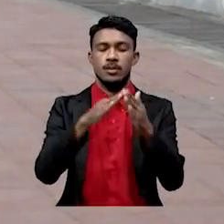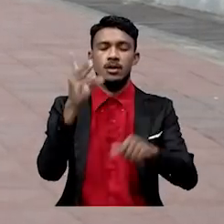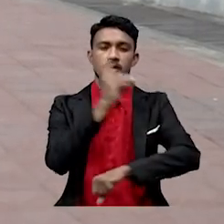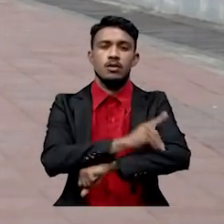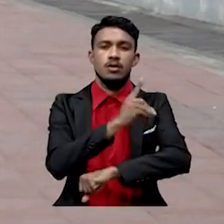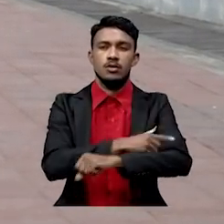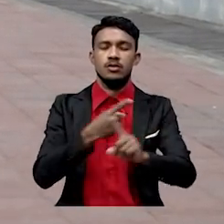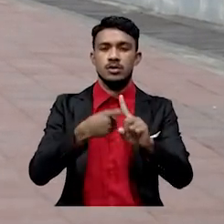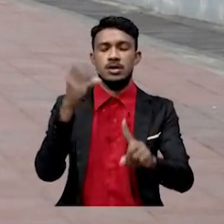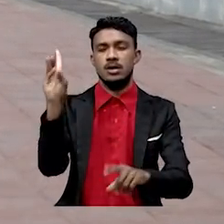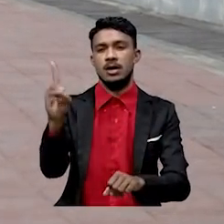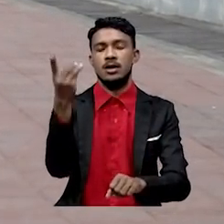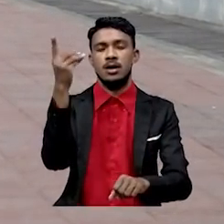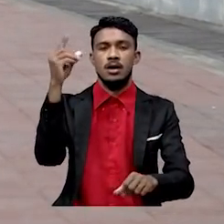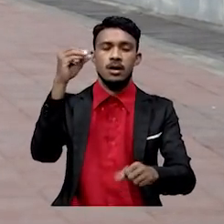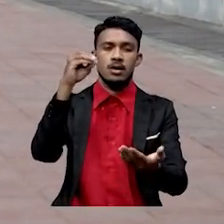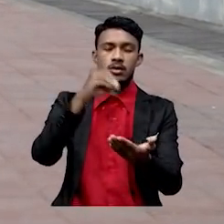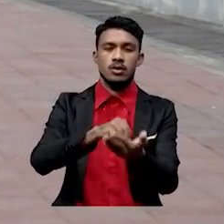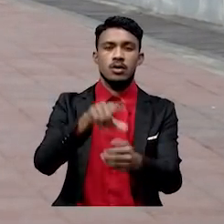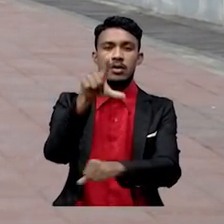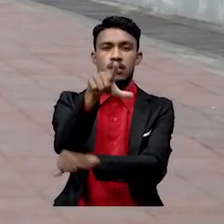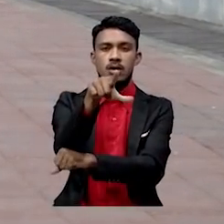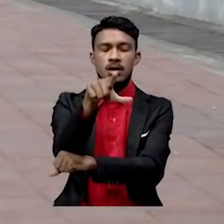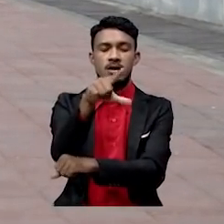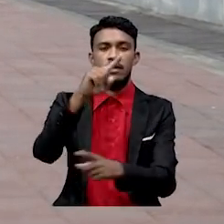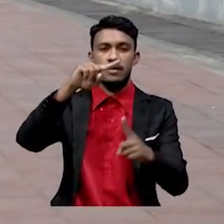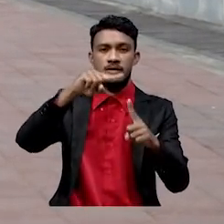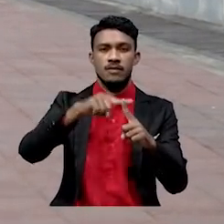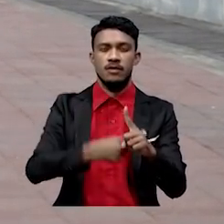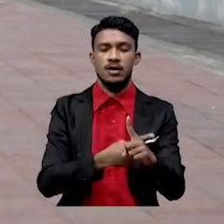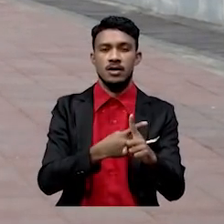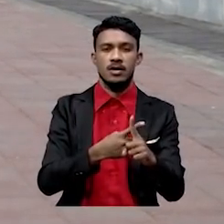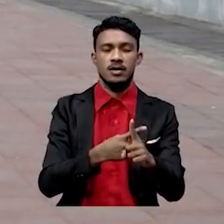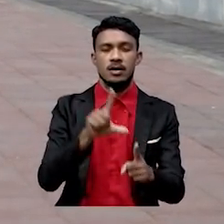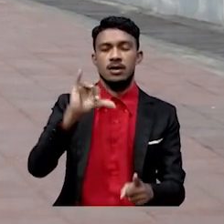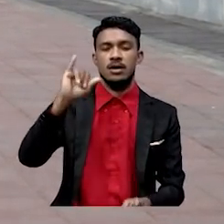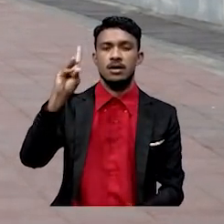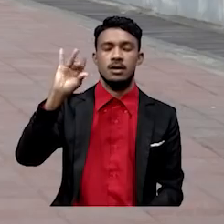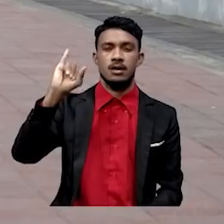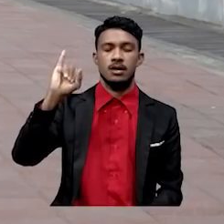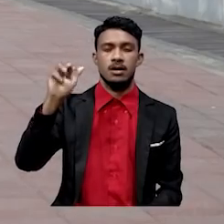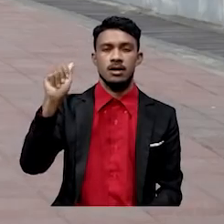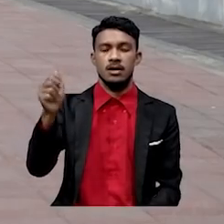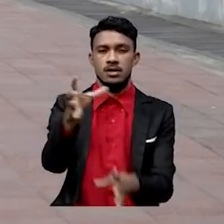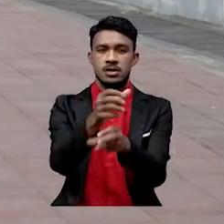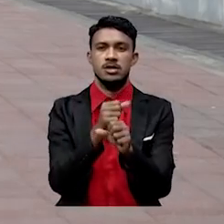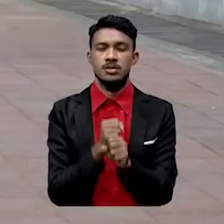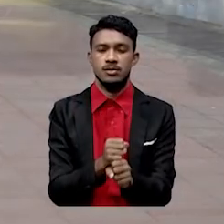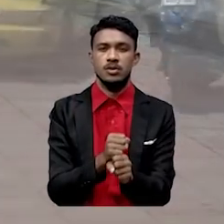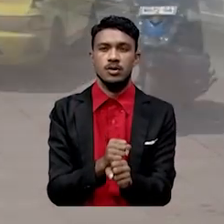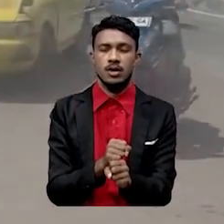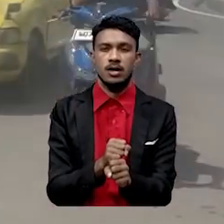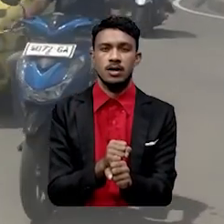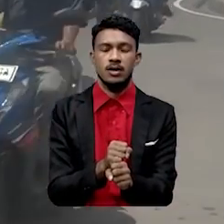husidader to lokraik. Kada fulang, Lydia simo dolar Amerikanu 50 ba servisu ne be